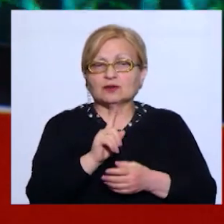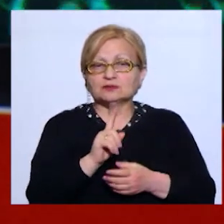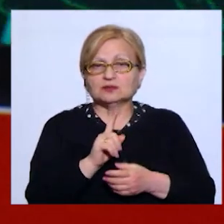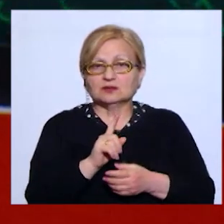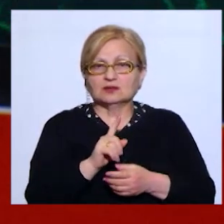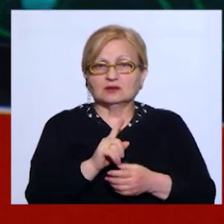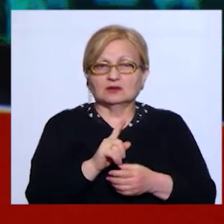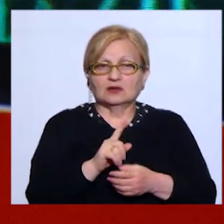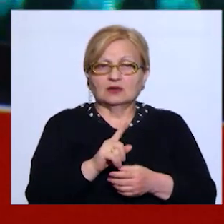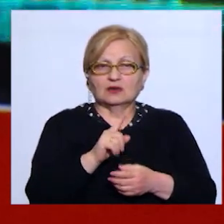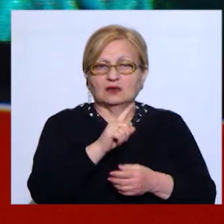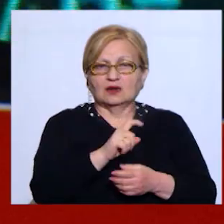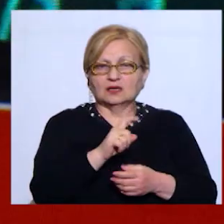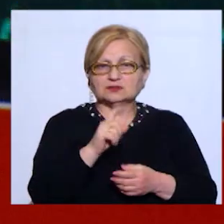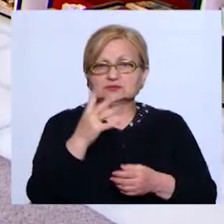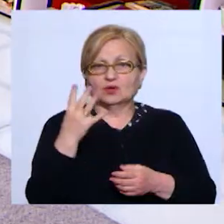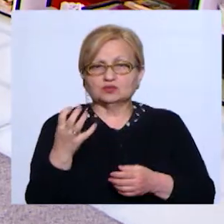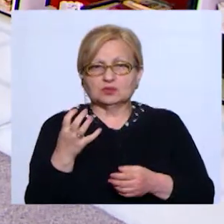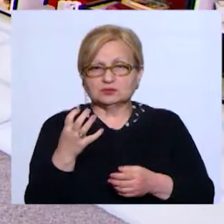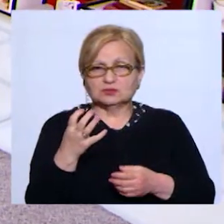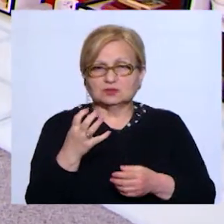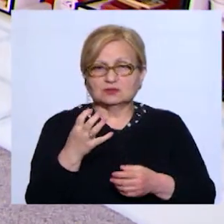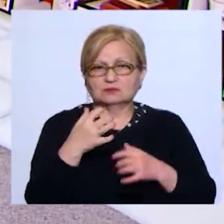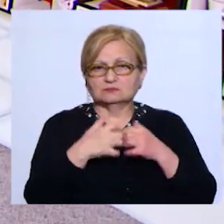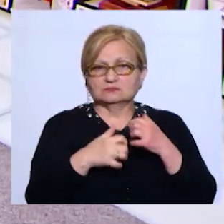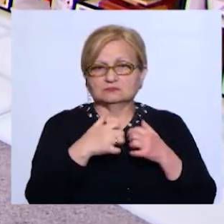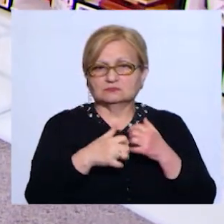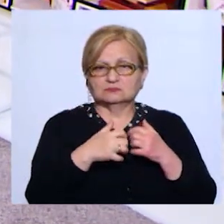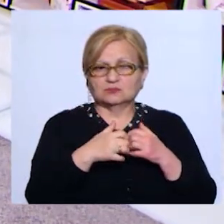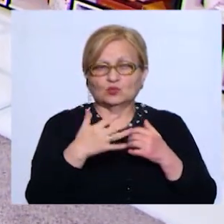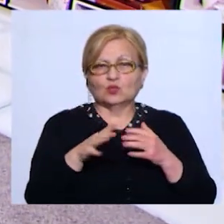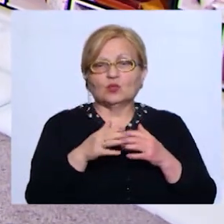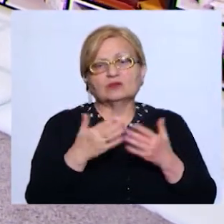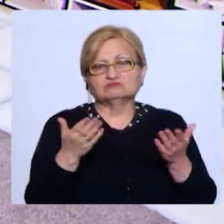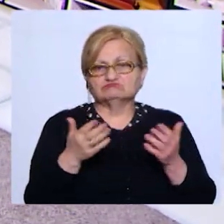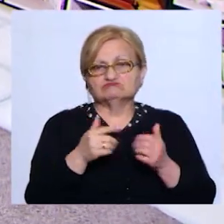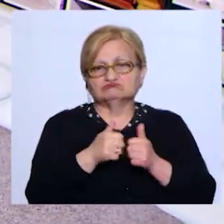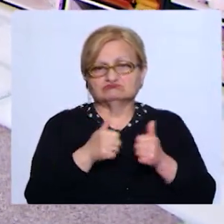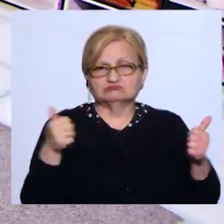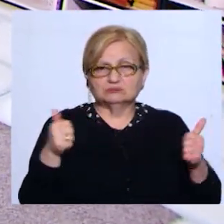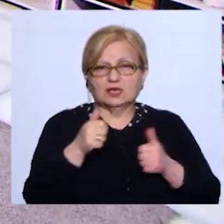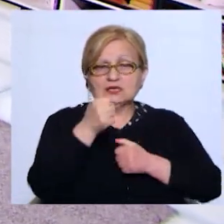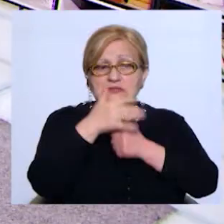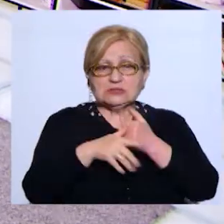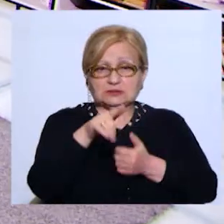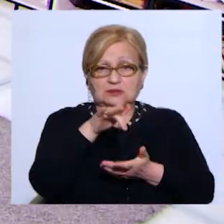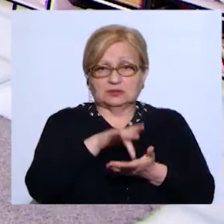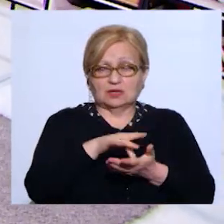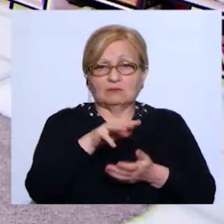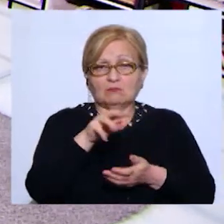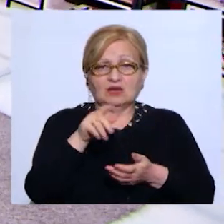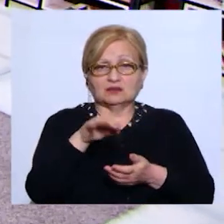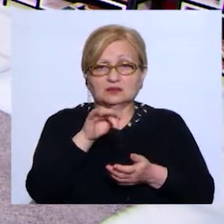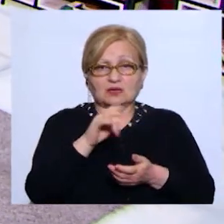ყველაზე ხშირად რა მეორდებოდა? 100 და 400. ანუ უკვე ნახეთ საშუალოსთან შორს არის. ცენტრალური მონაცემი